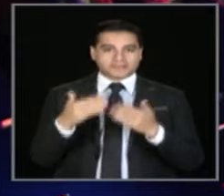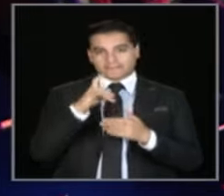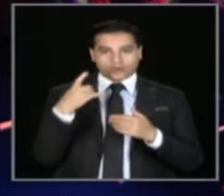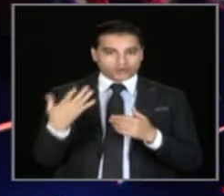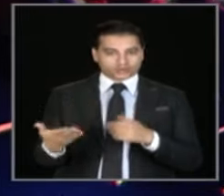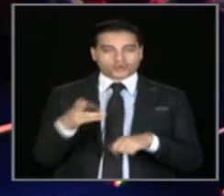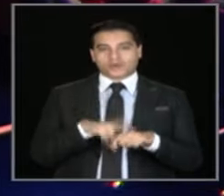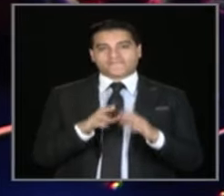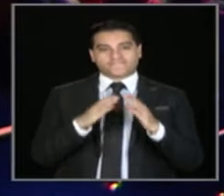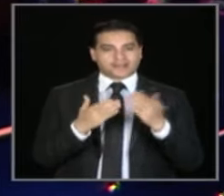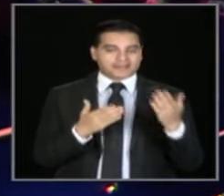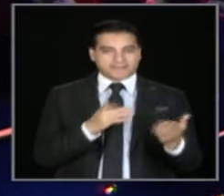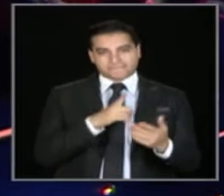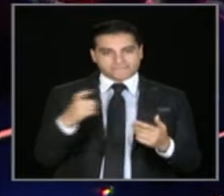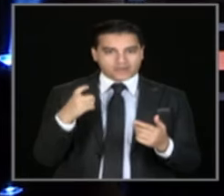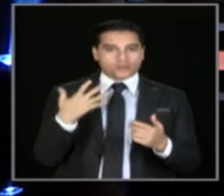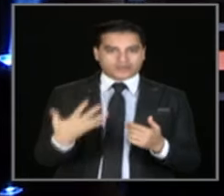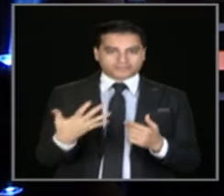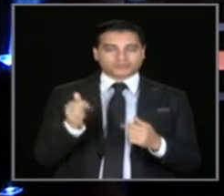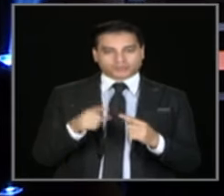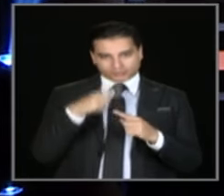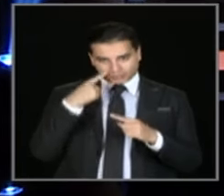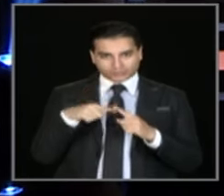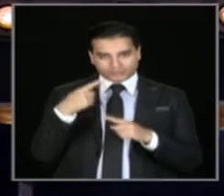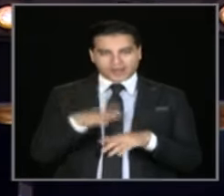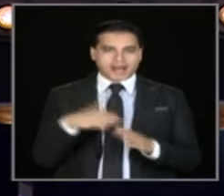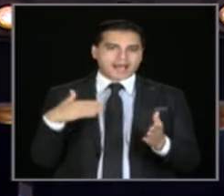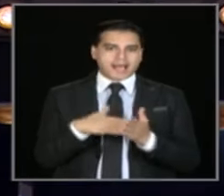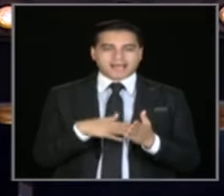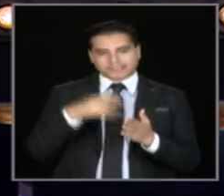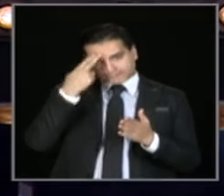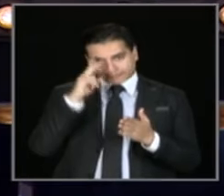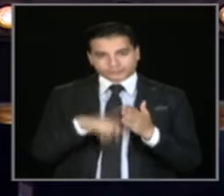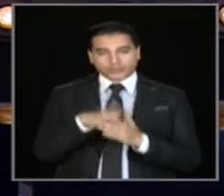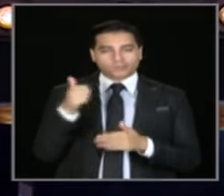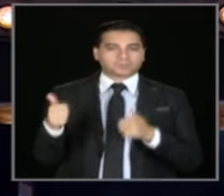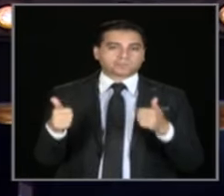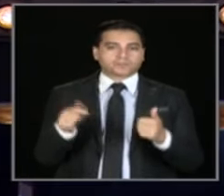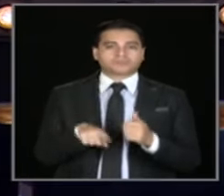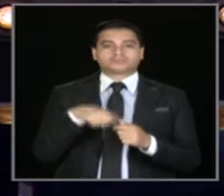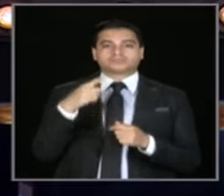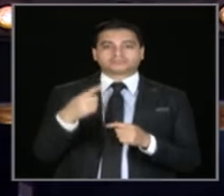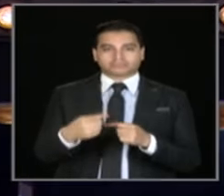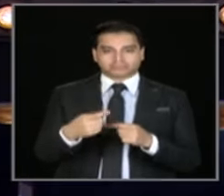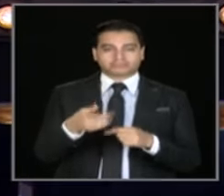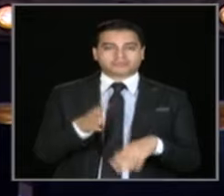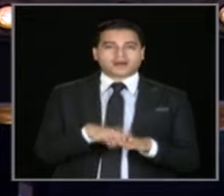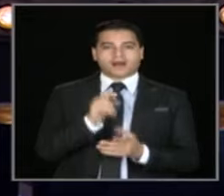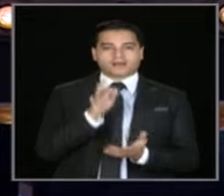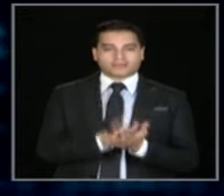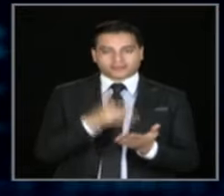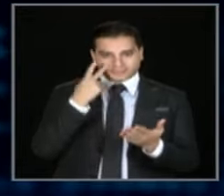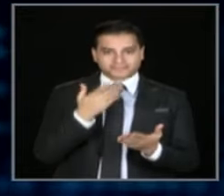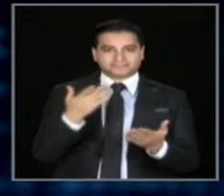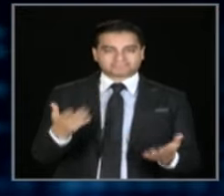110، غرناطة 105. ودلوقتي مع آخر فقرة واللي هتحدد مين اللي هيكسب الثلاث نقاط، فقرة عجلة